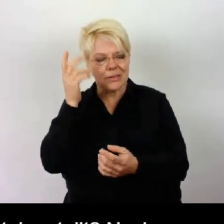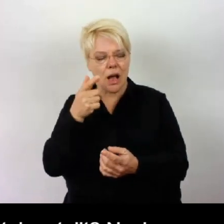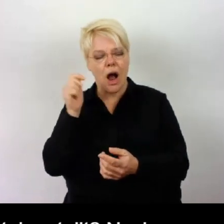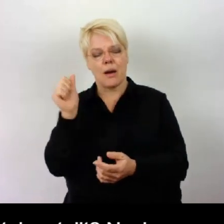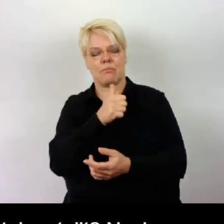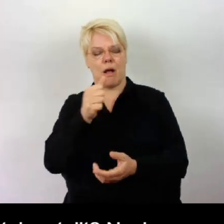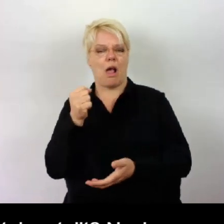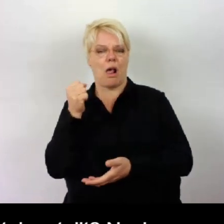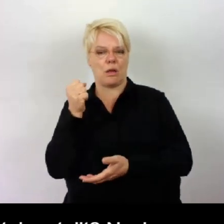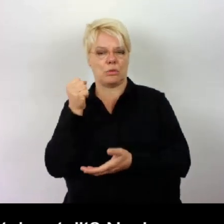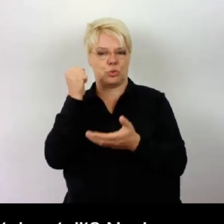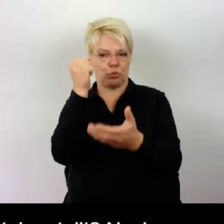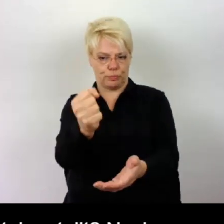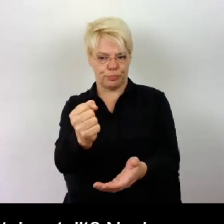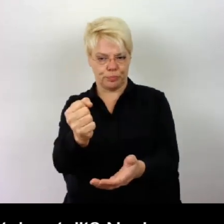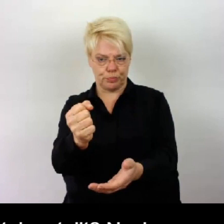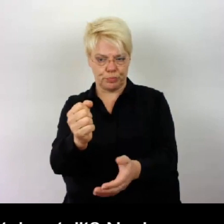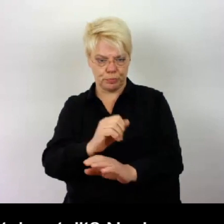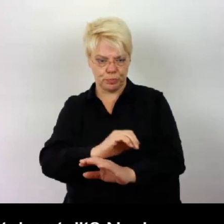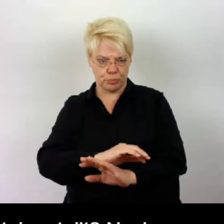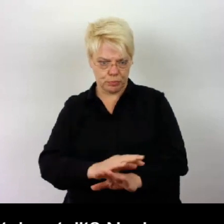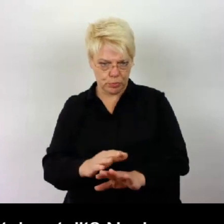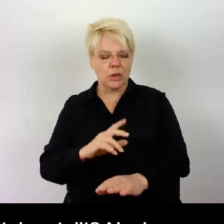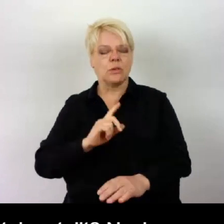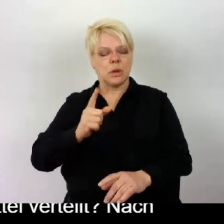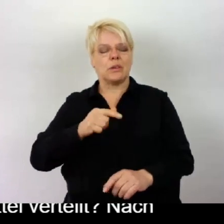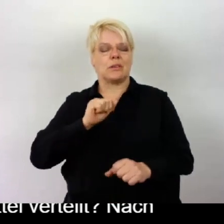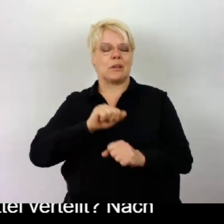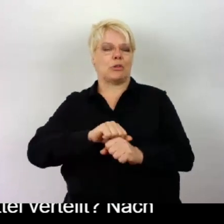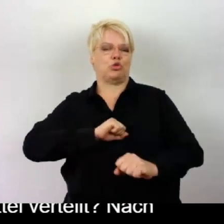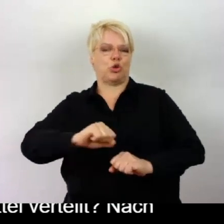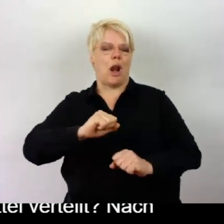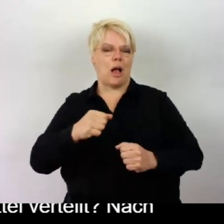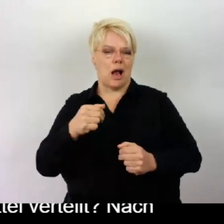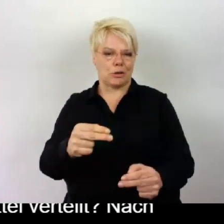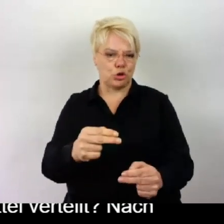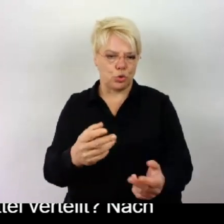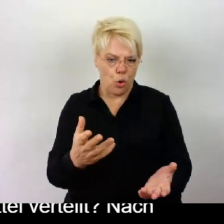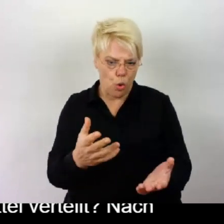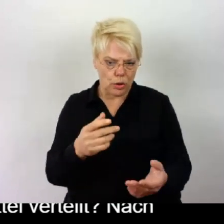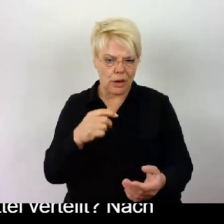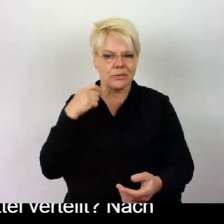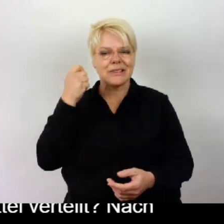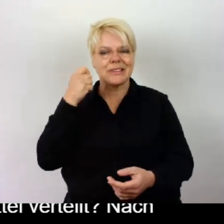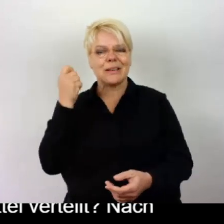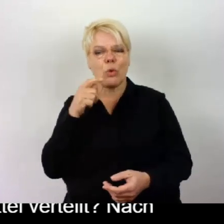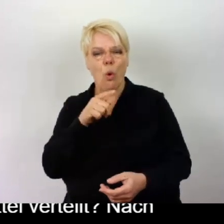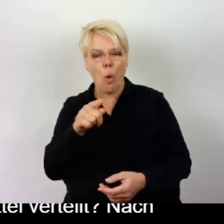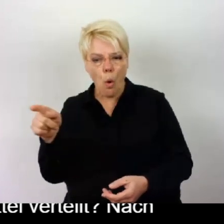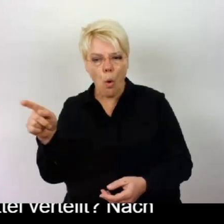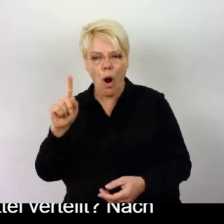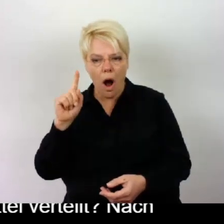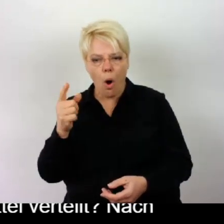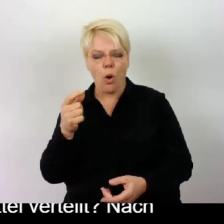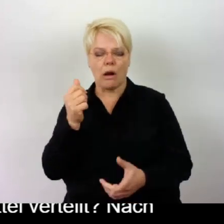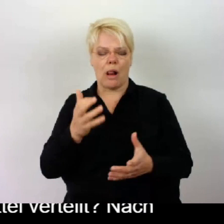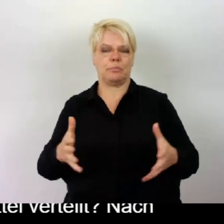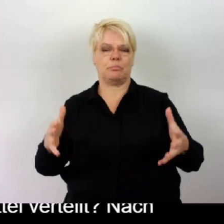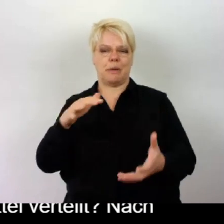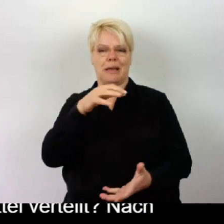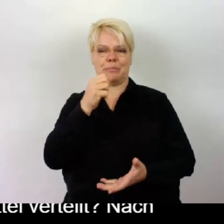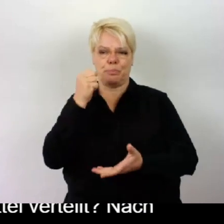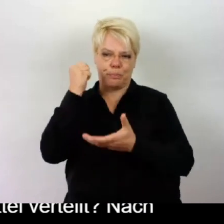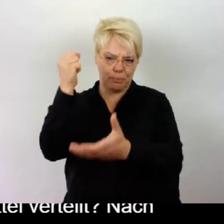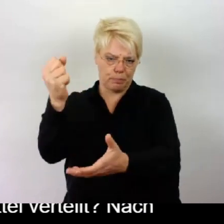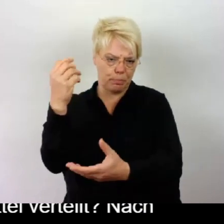den nächsten Tagen und Wochen genau eruieren, und zwar nicht nur mit den Fachleuten in meinem Haus, auch mit dem Filmförderfonds zum Beispiel und vor allem mit der Branche.